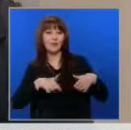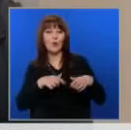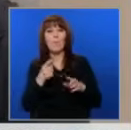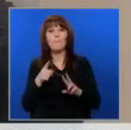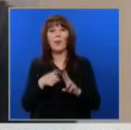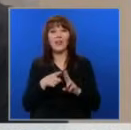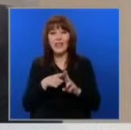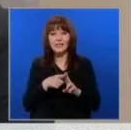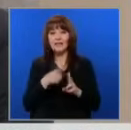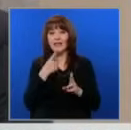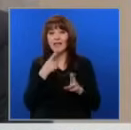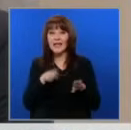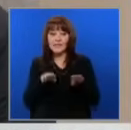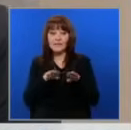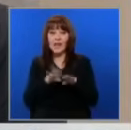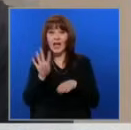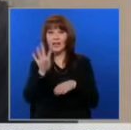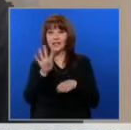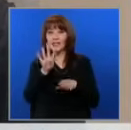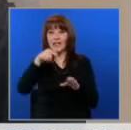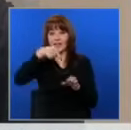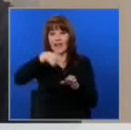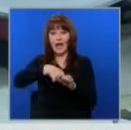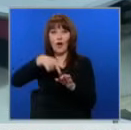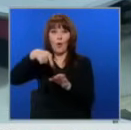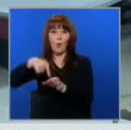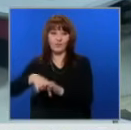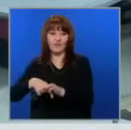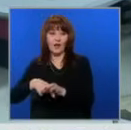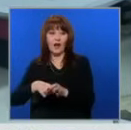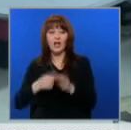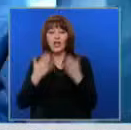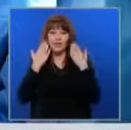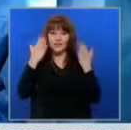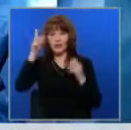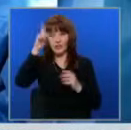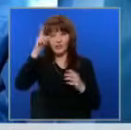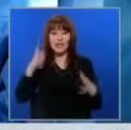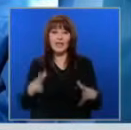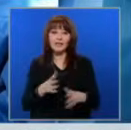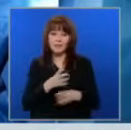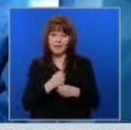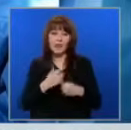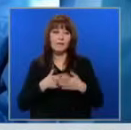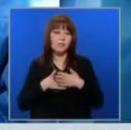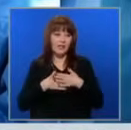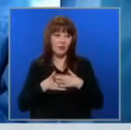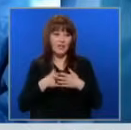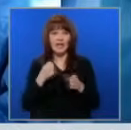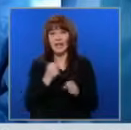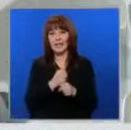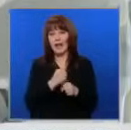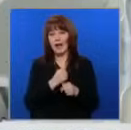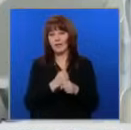това съвпадение на четирите отвора с четирите съда. Животът на жената е спасен благодарение на съвместната работа